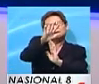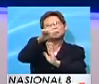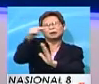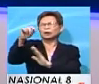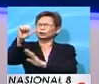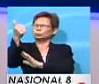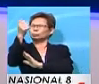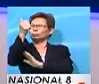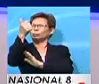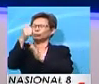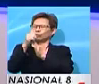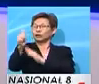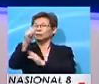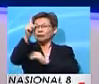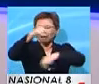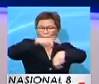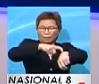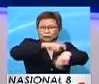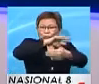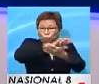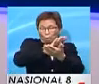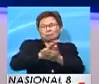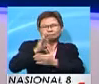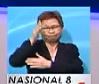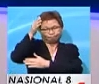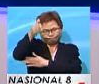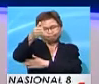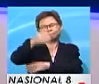hingga R bagi sesi persekolahan